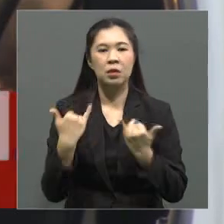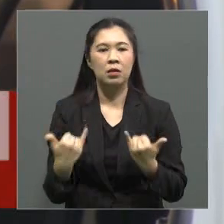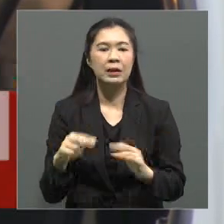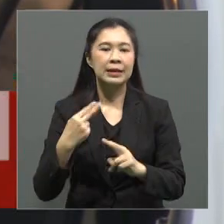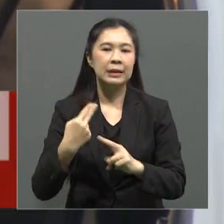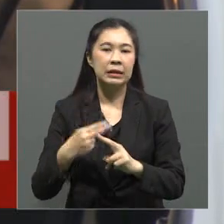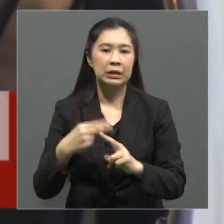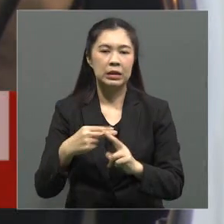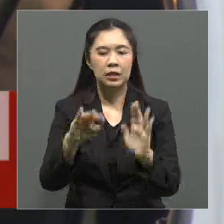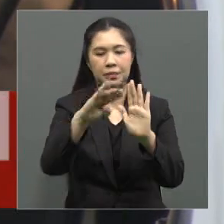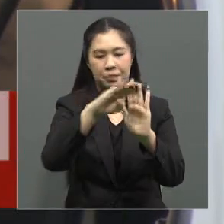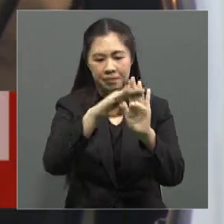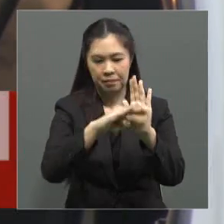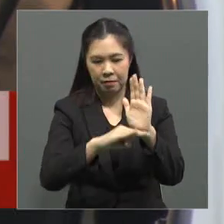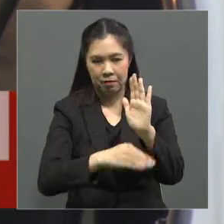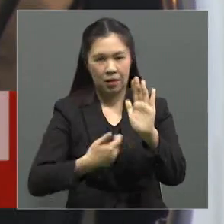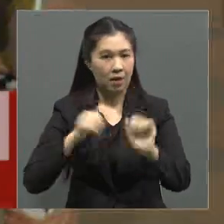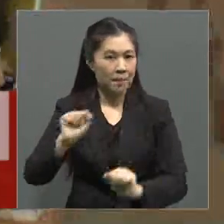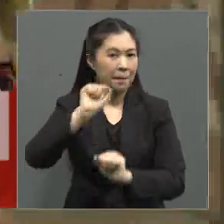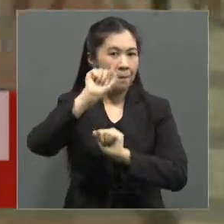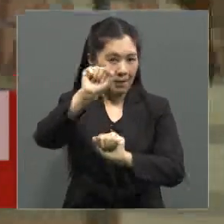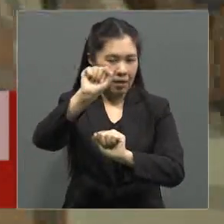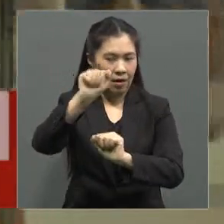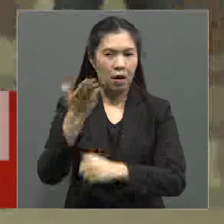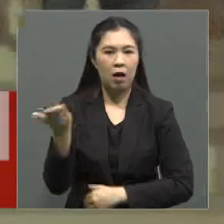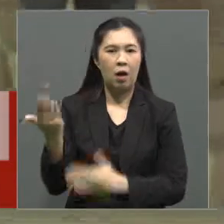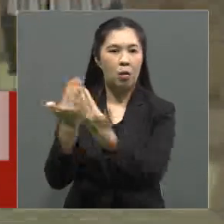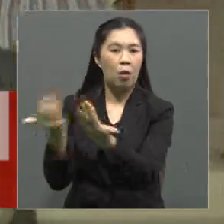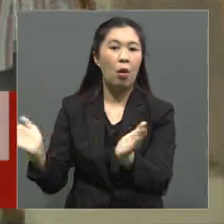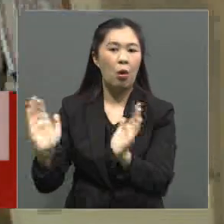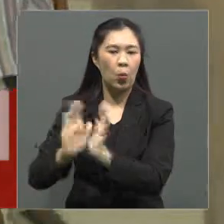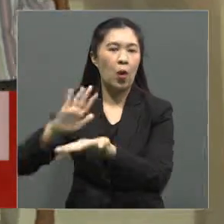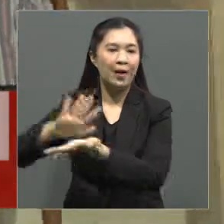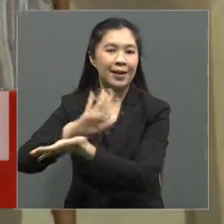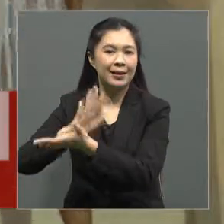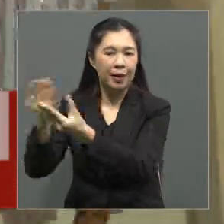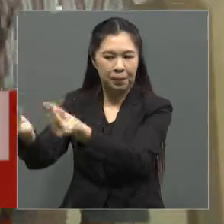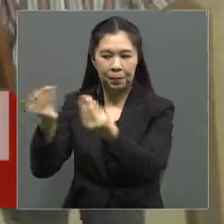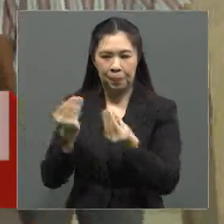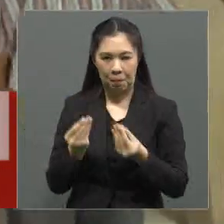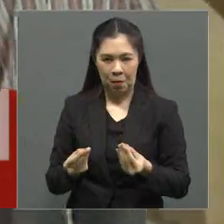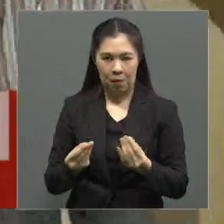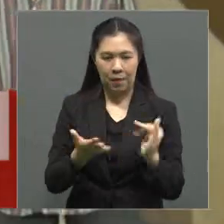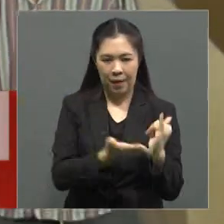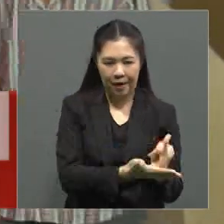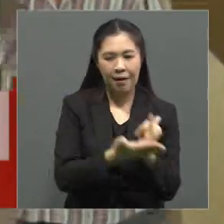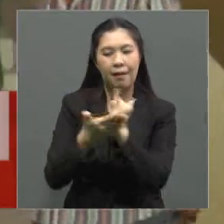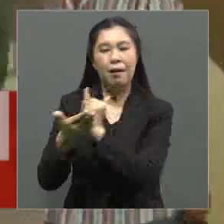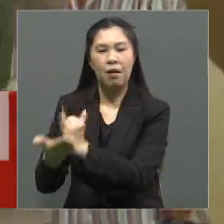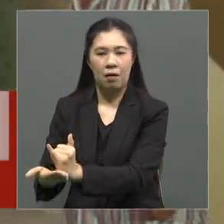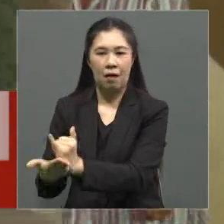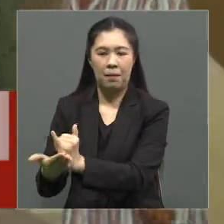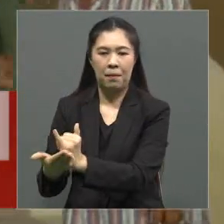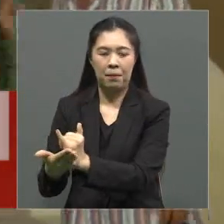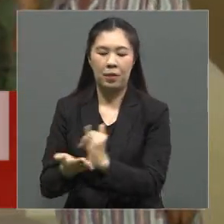ชื่อของผู้เสียชีวิตที่สามารถให้ญาตินำเอกสารมายืนยันเพื่อจะมานำร่างไปบำเพ็ญกุศลได้ทั้งหมด 8